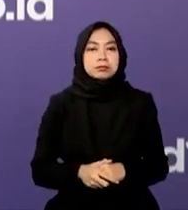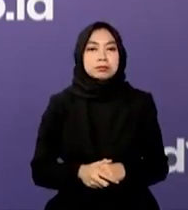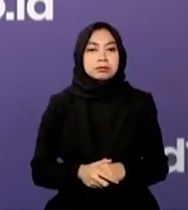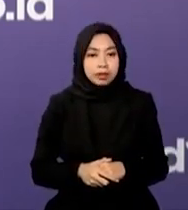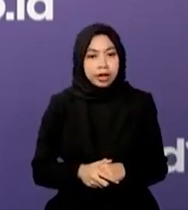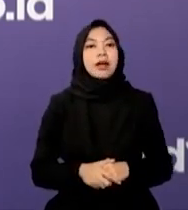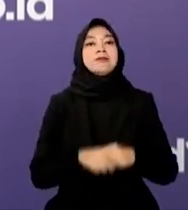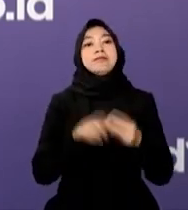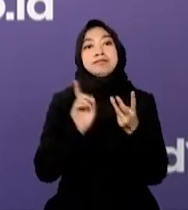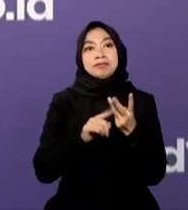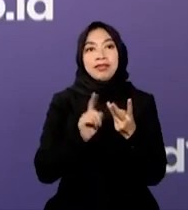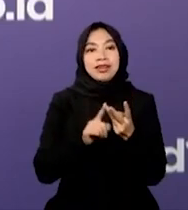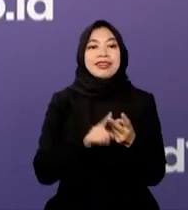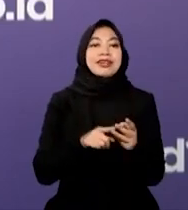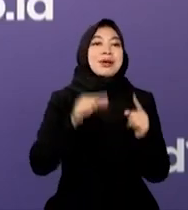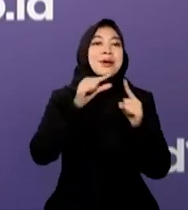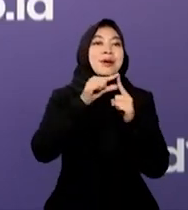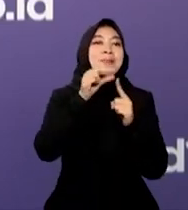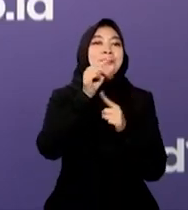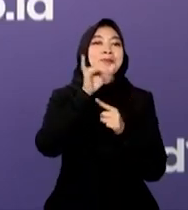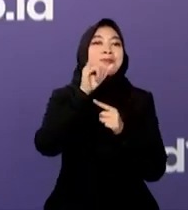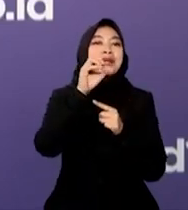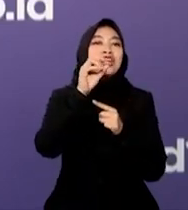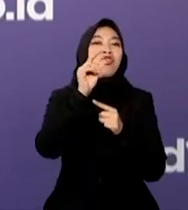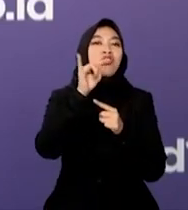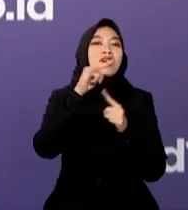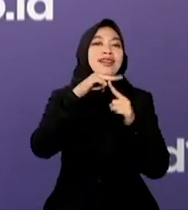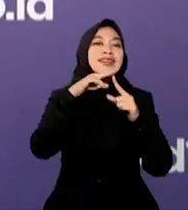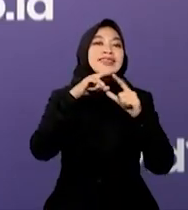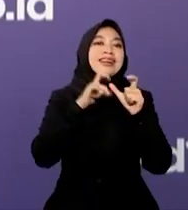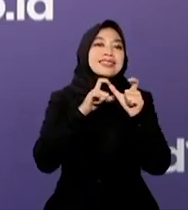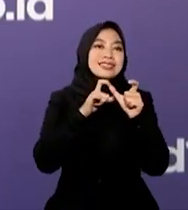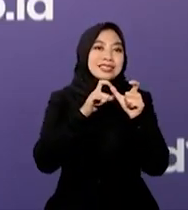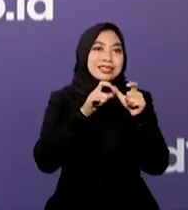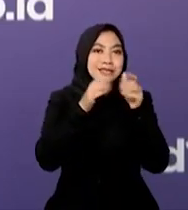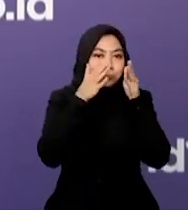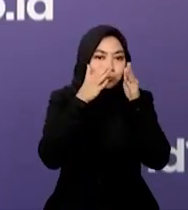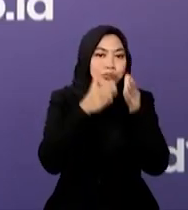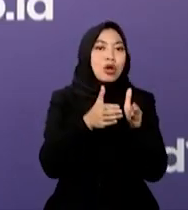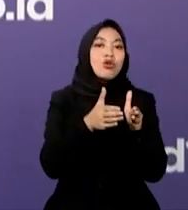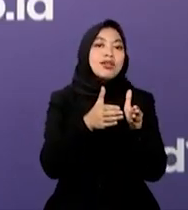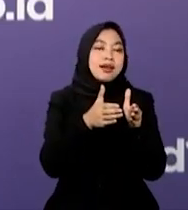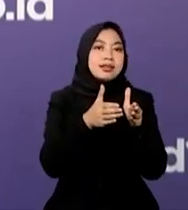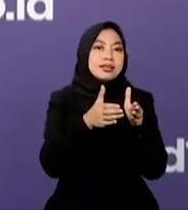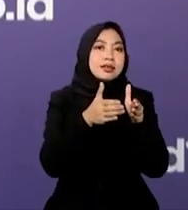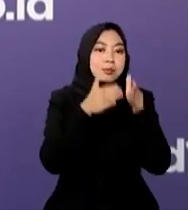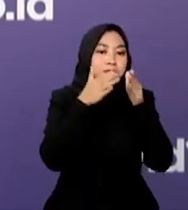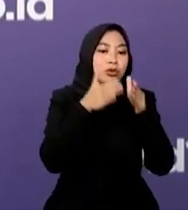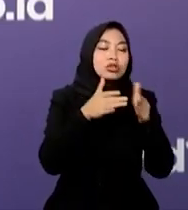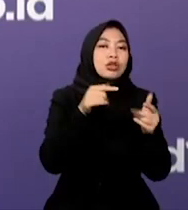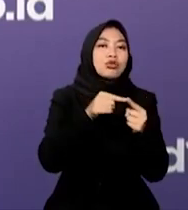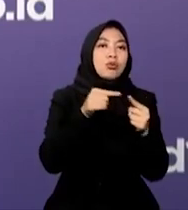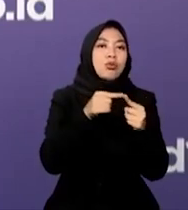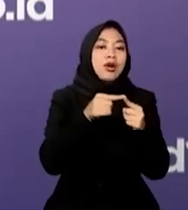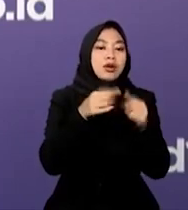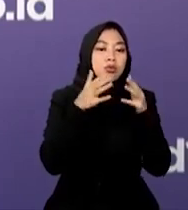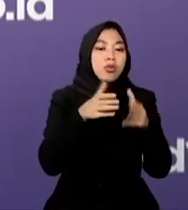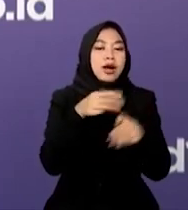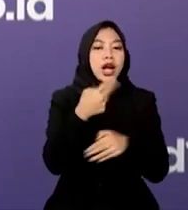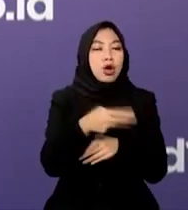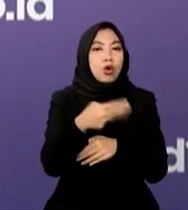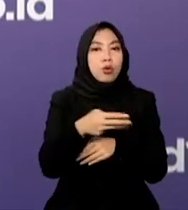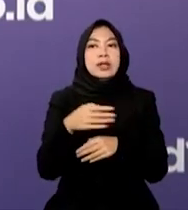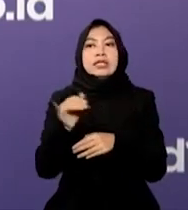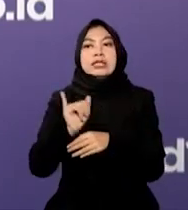prioritas melihat prioritasnya baik prioritas sektor maupun prioritas dalam konteksnya